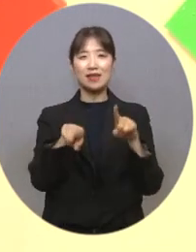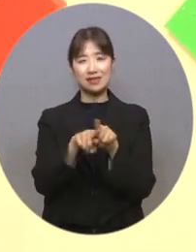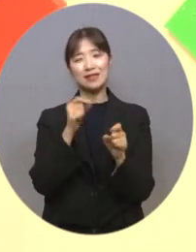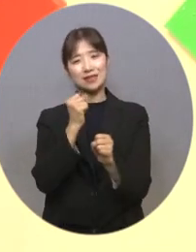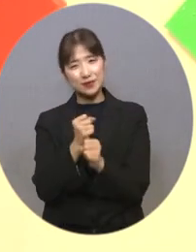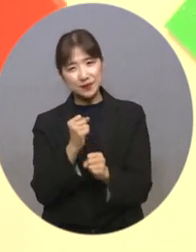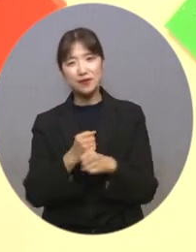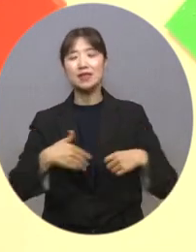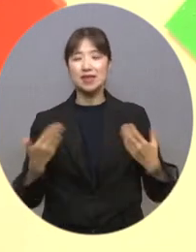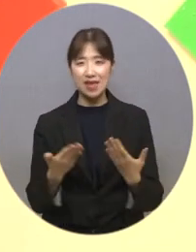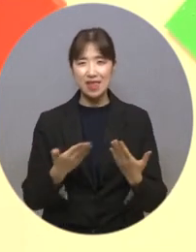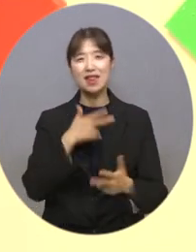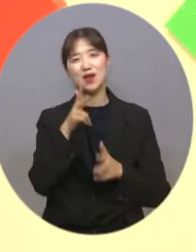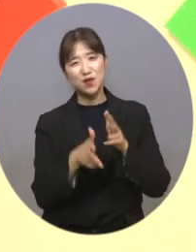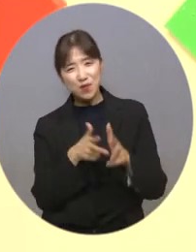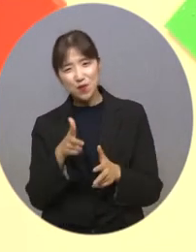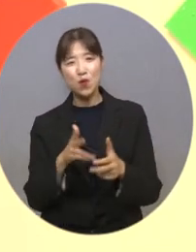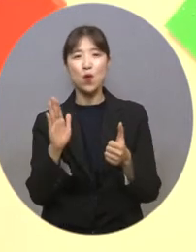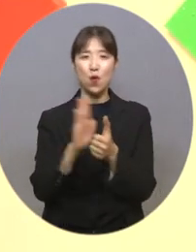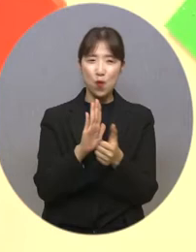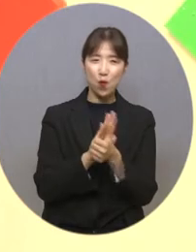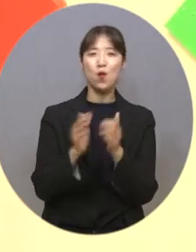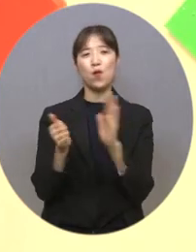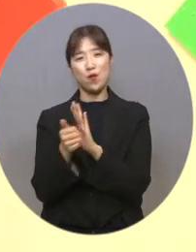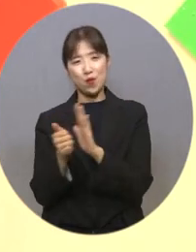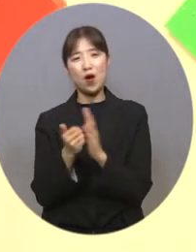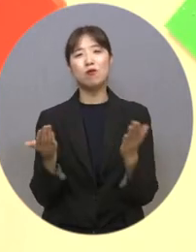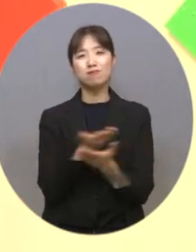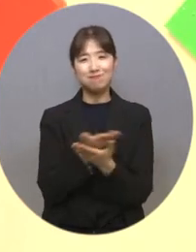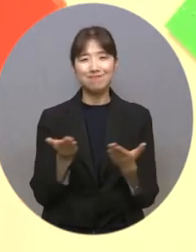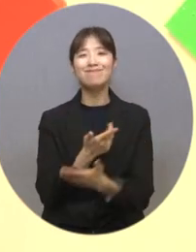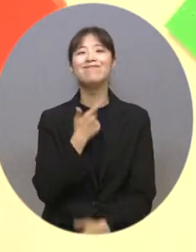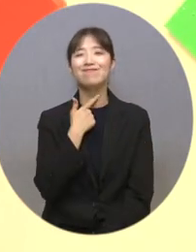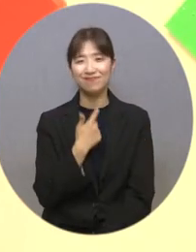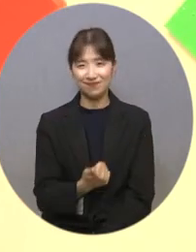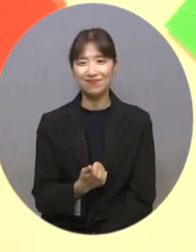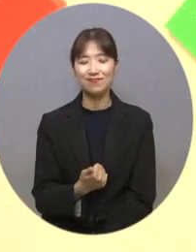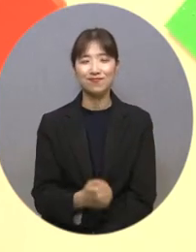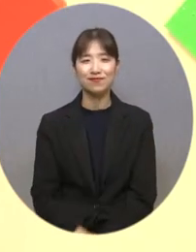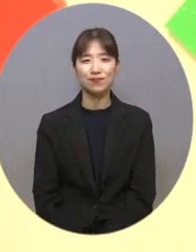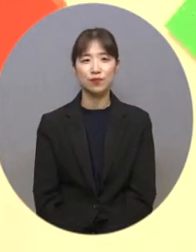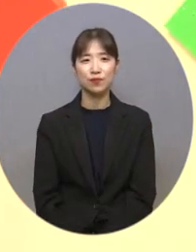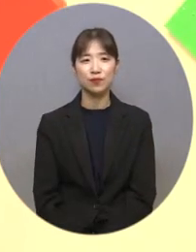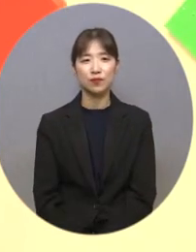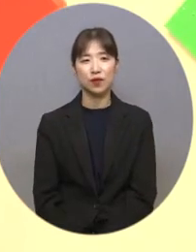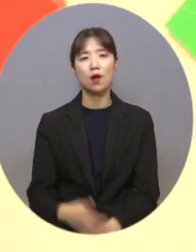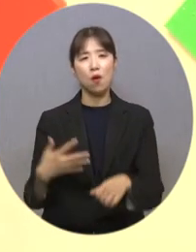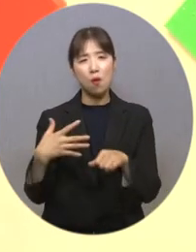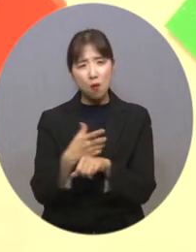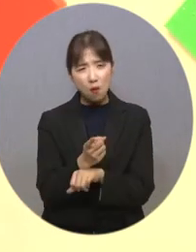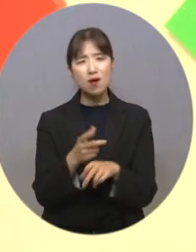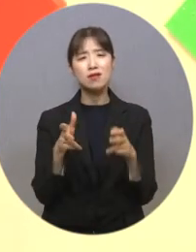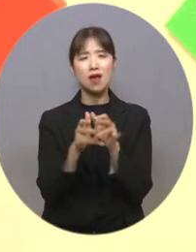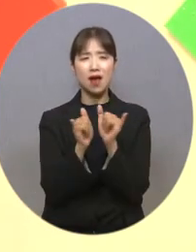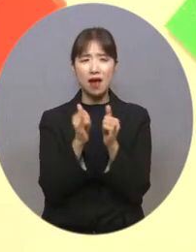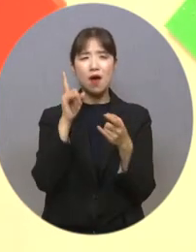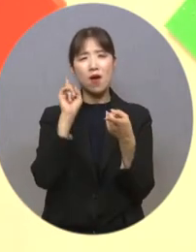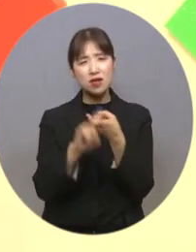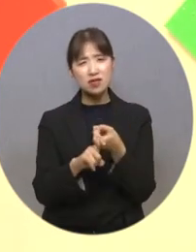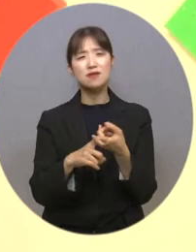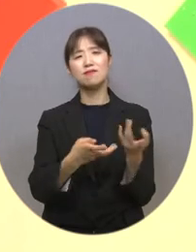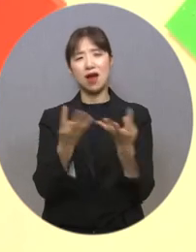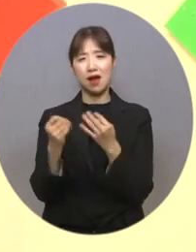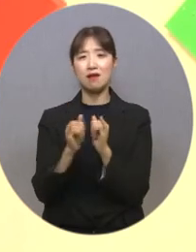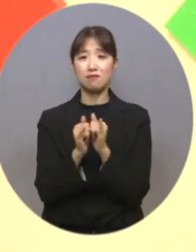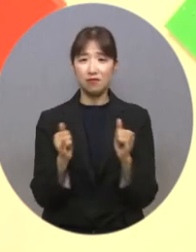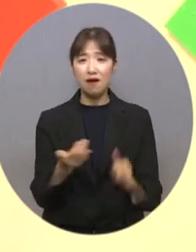생산작업도 같이 해주면서 서로 교감할 수 있는 그런 시간들도 이렇게 가졌었고요. 이외에도 장애인들에게 관심을 가져주시는